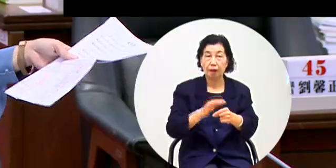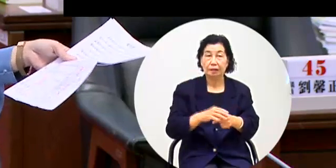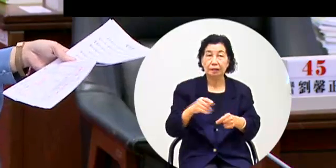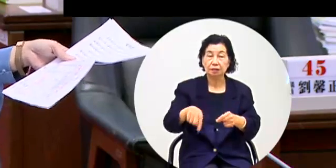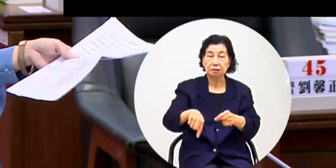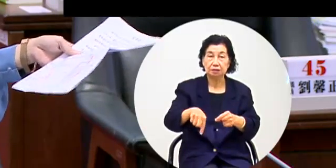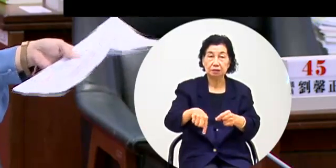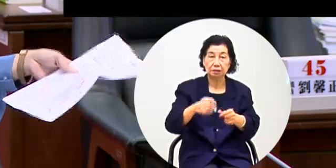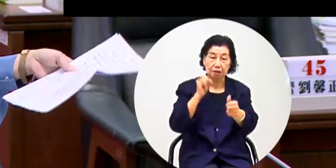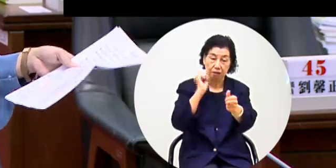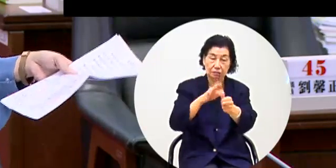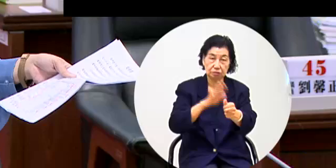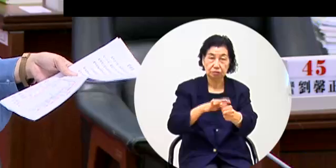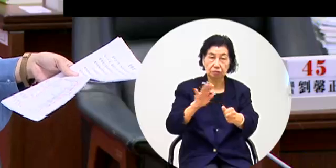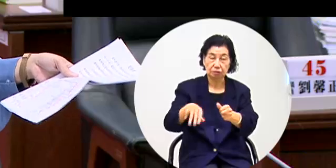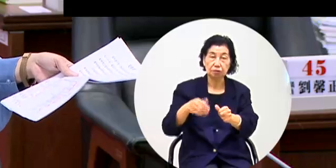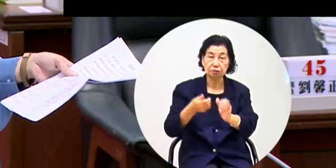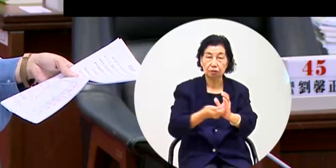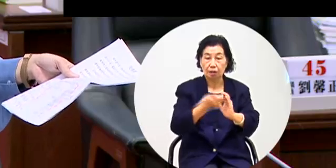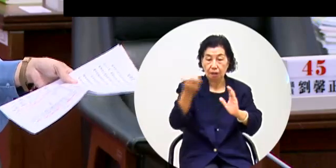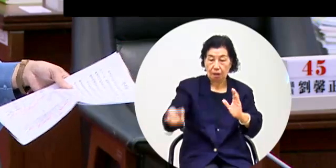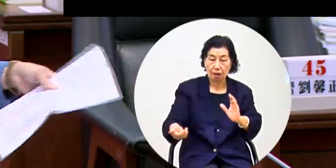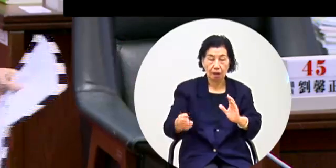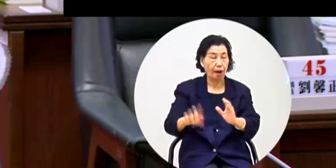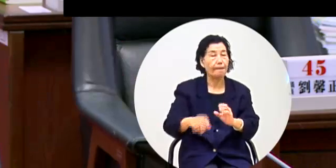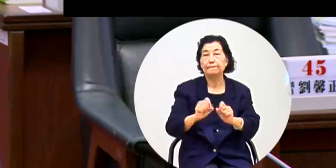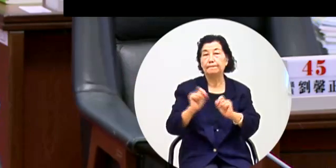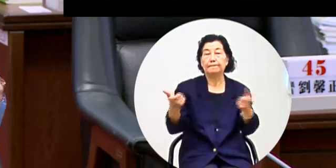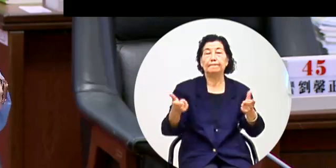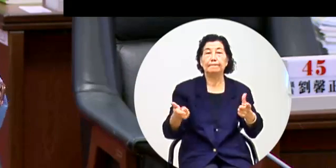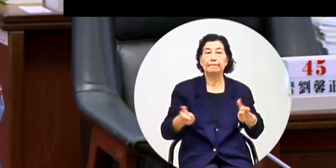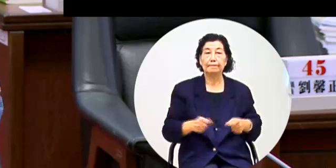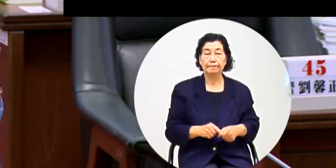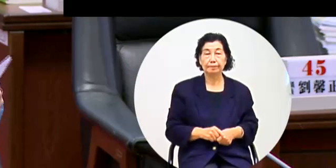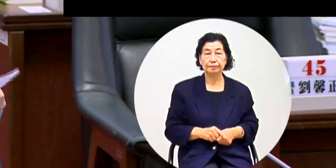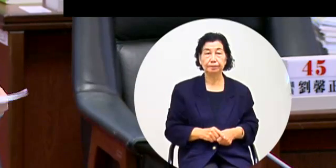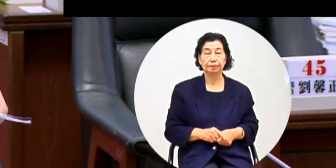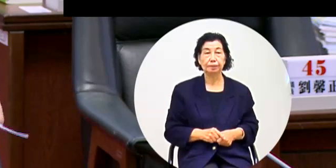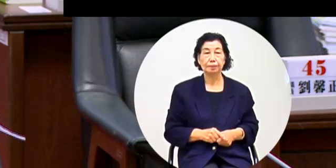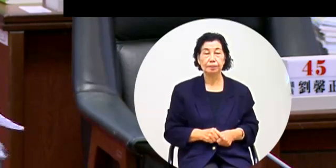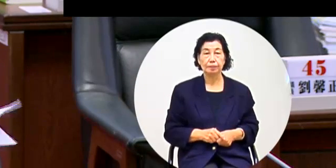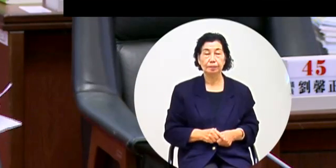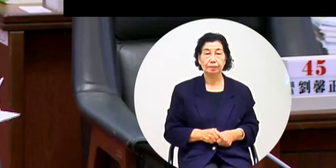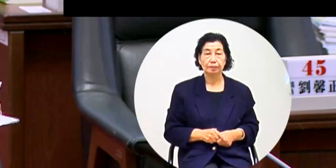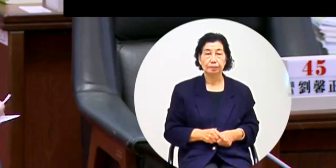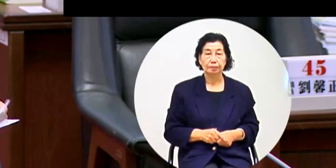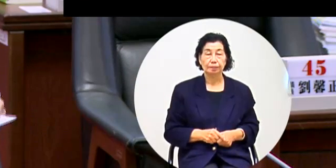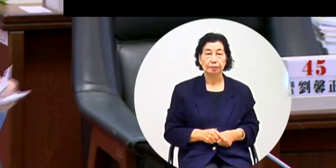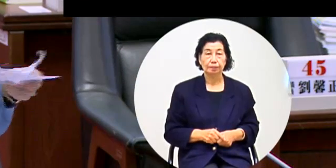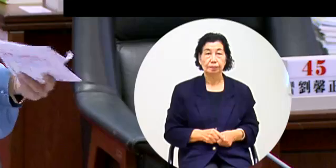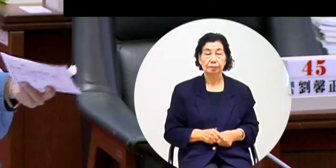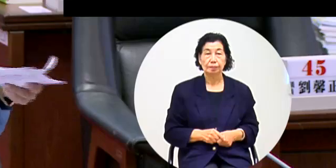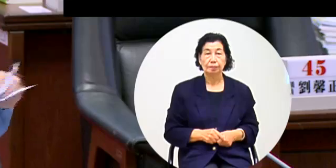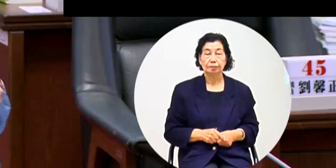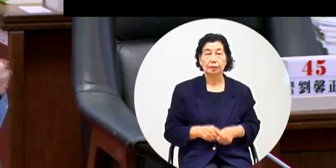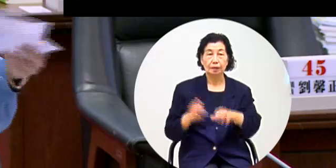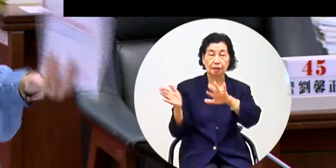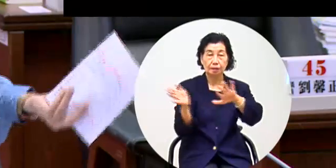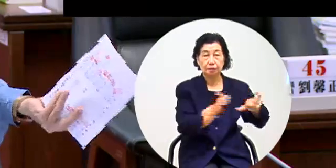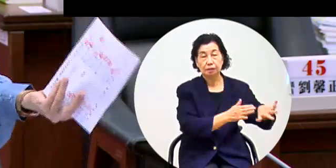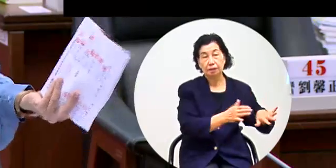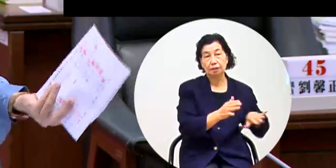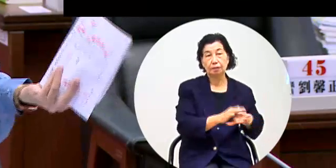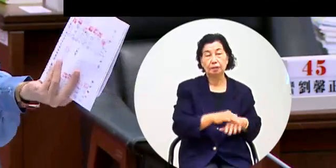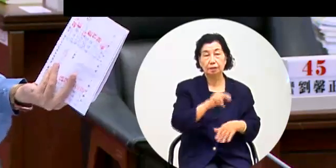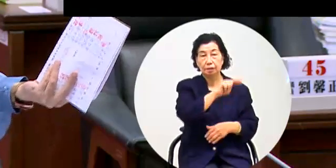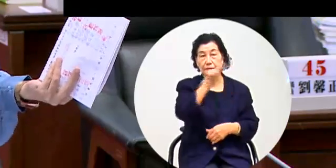些怎么处理？哦，启弟，我待会要请你回答一下。另外呢，我们可以看到的就是说，我们现在都讲说，土